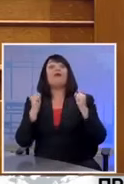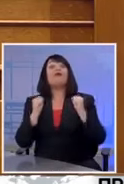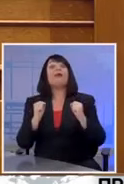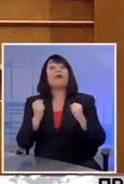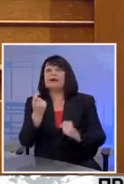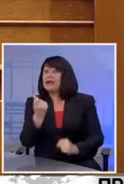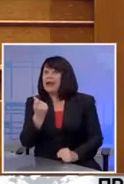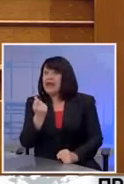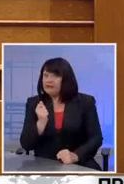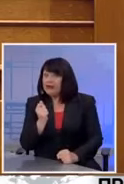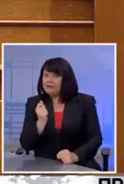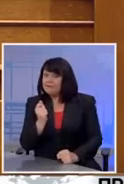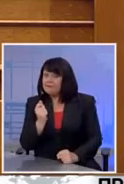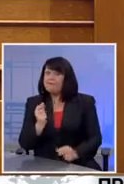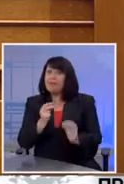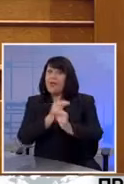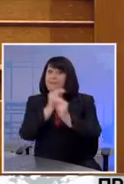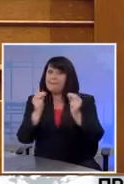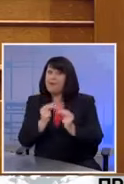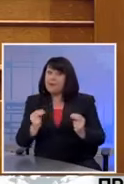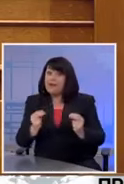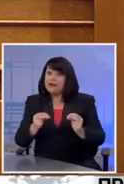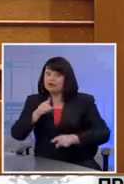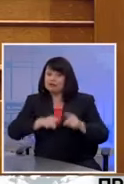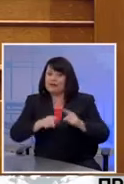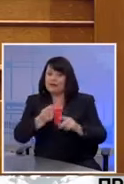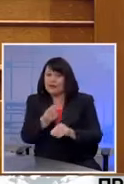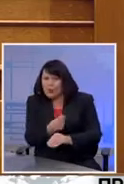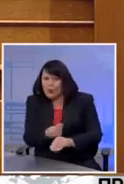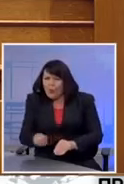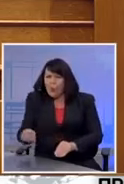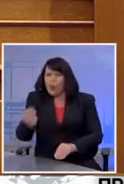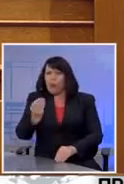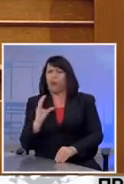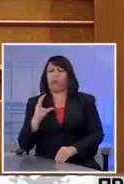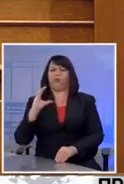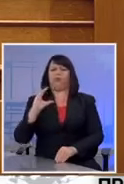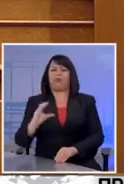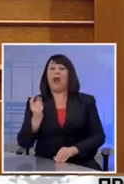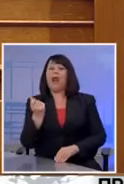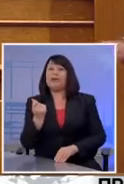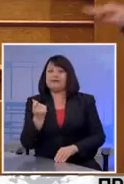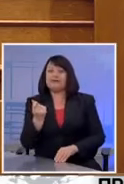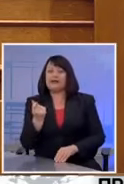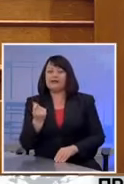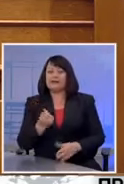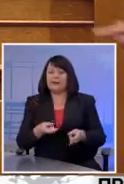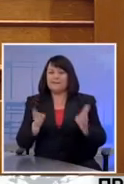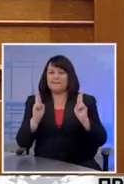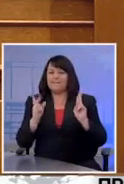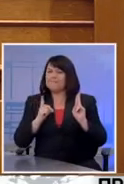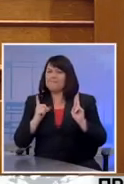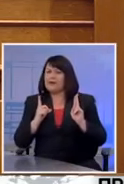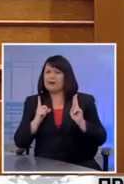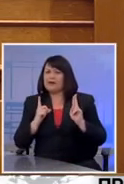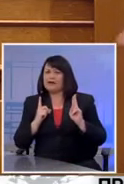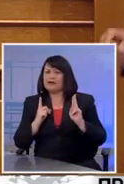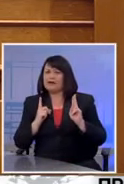ποσό, οπότε κάποιοι έδωσαν πολύ παραπάνω χρήματα από αυτά τα οποία έπρεπε να δώσουν, προσδοκώντας τι